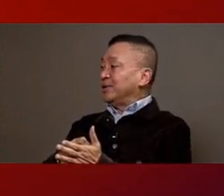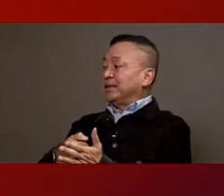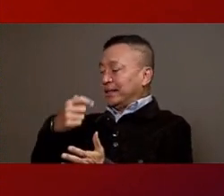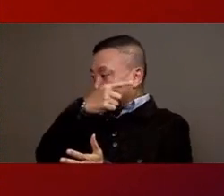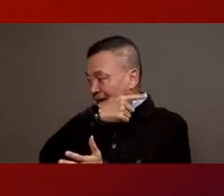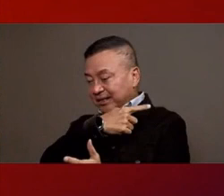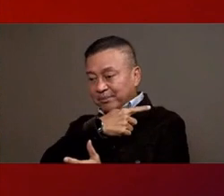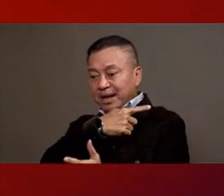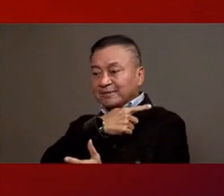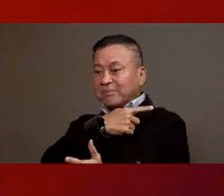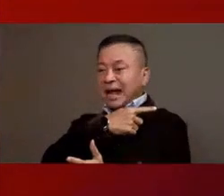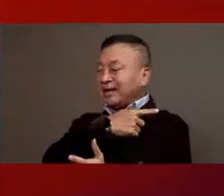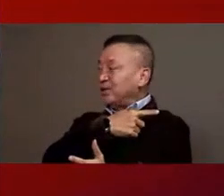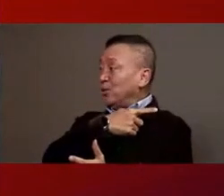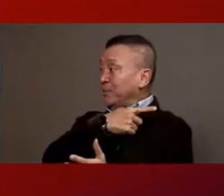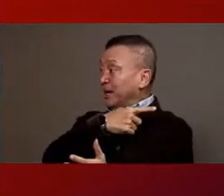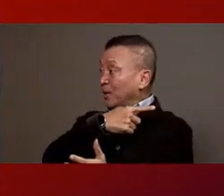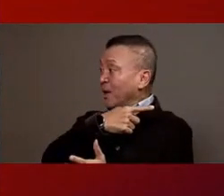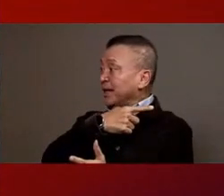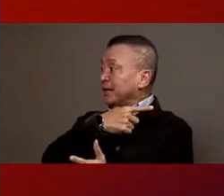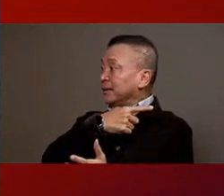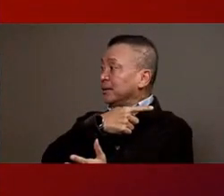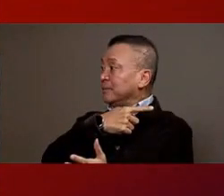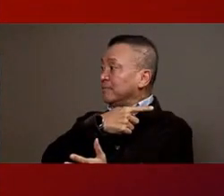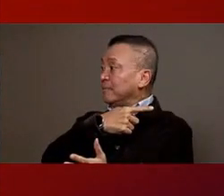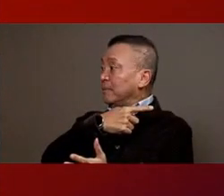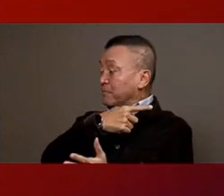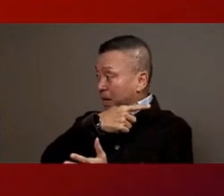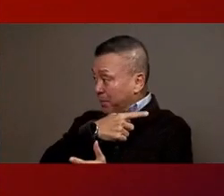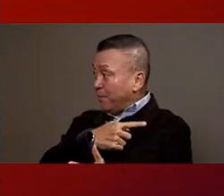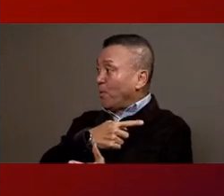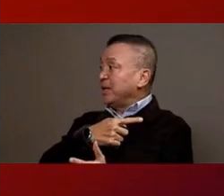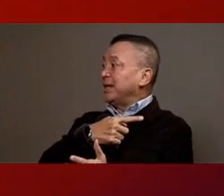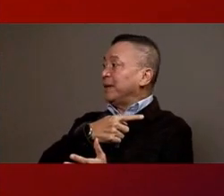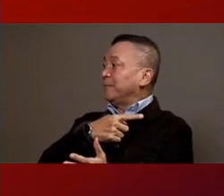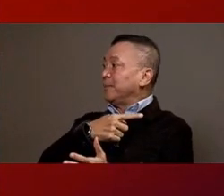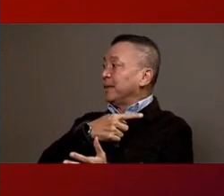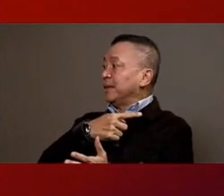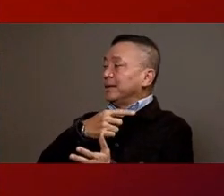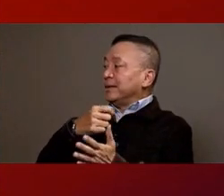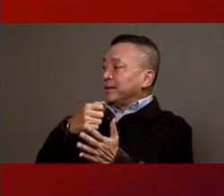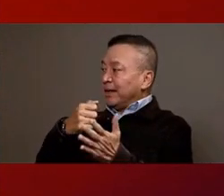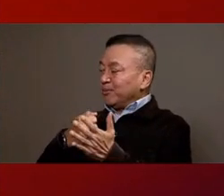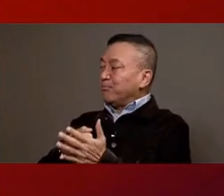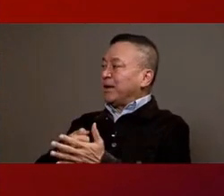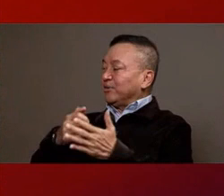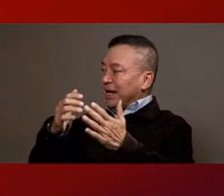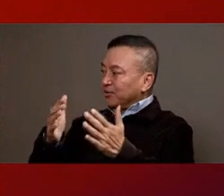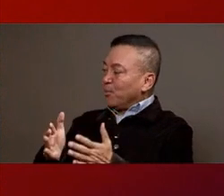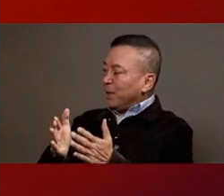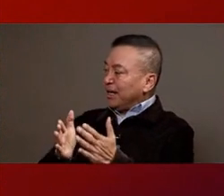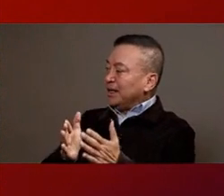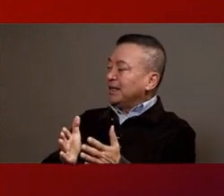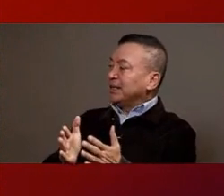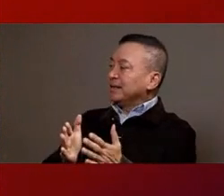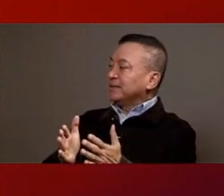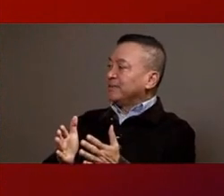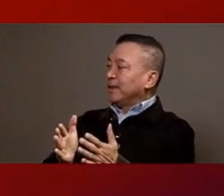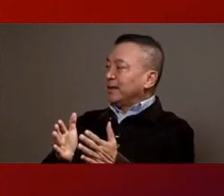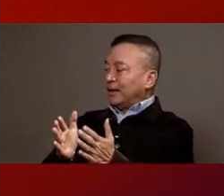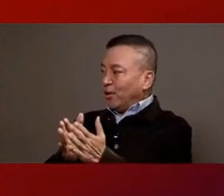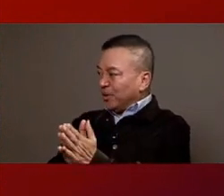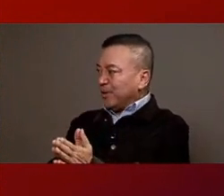อยู่ถ้าเห็นสำเริงสำราญกันอยู่ในเมืองหลวงเนี่ยมันมีผลนะครับแล้วมันก็สะสมไปเรื่อ